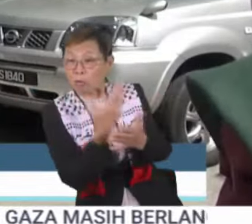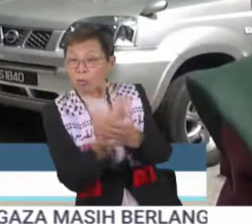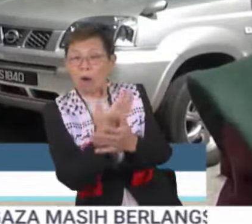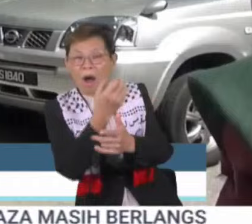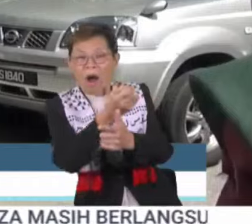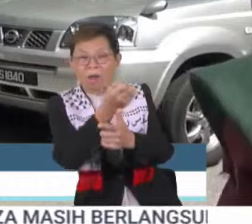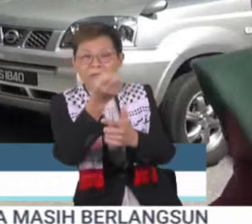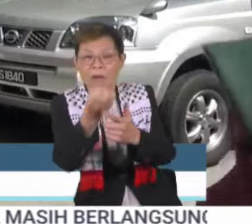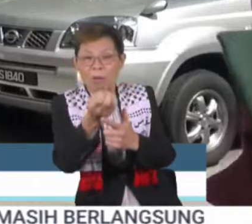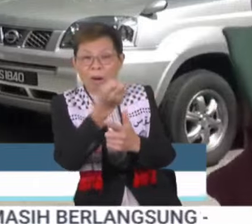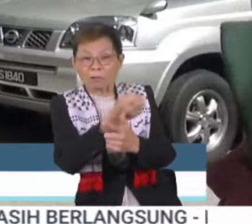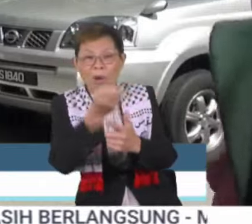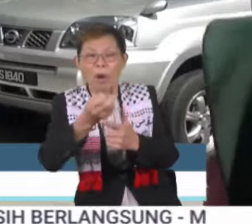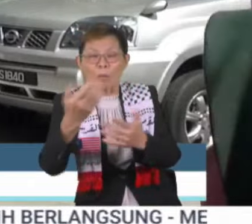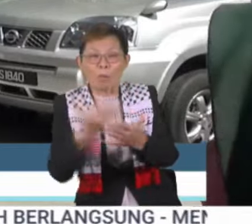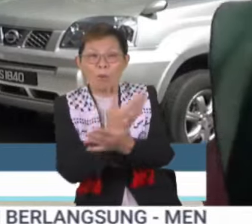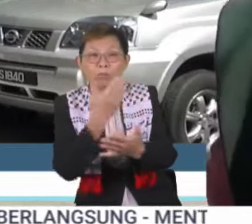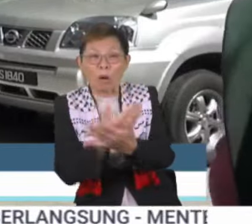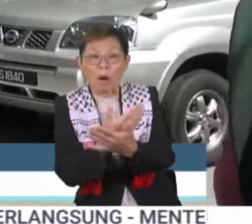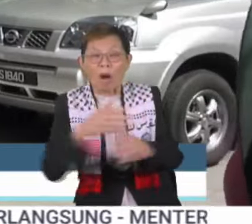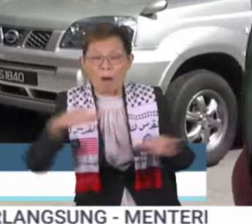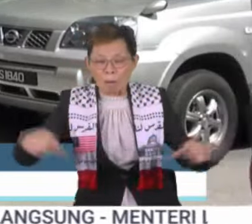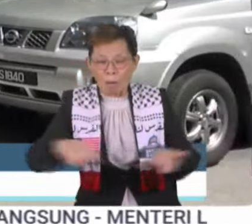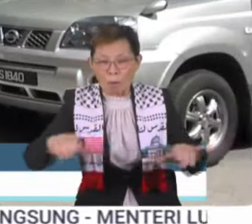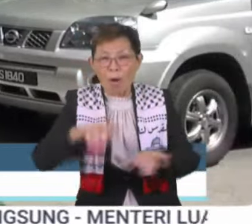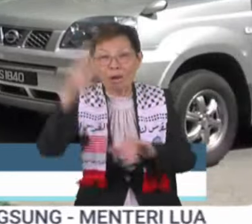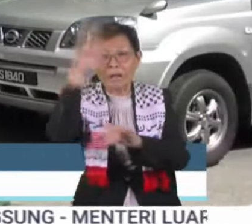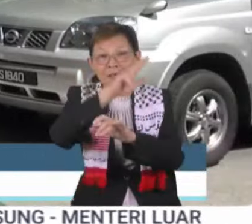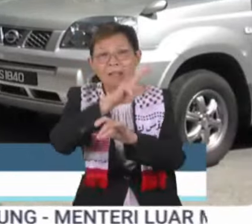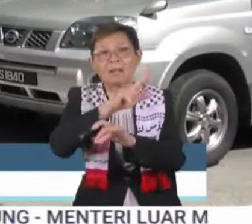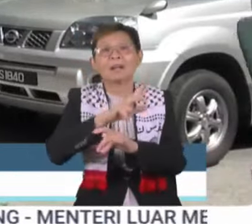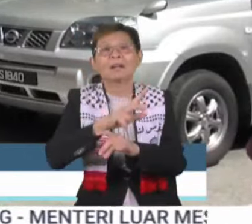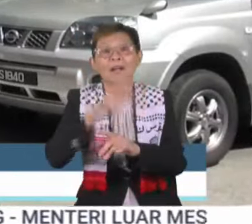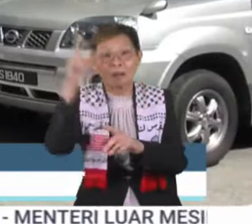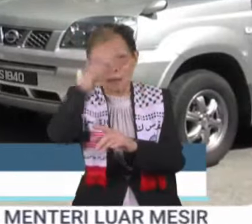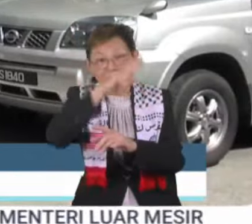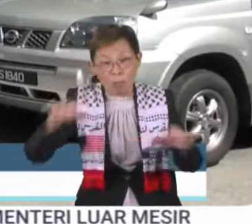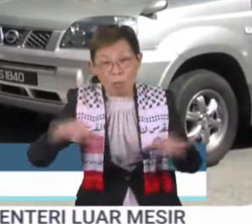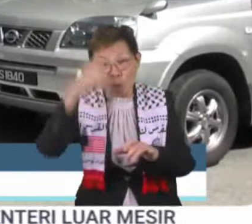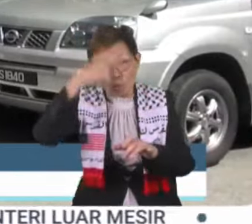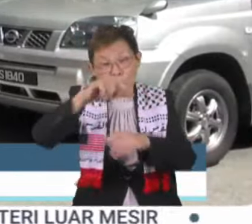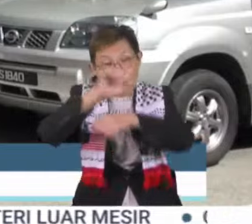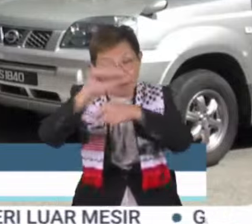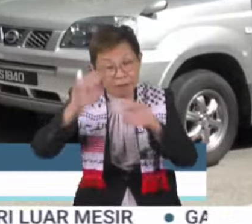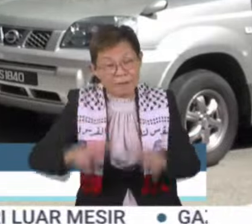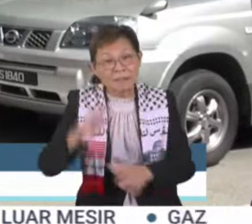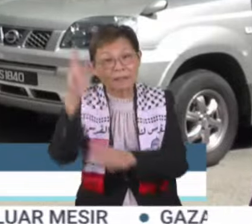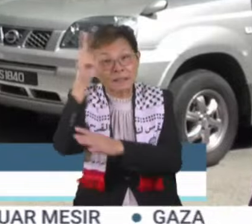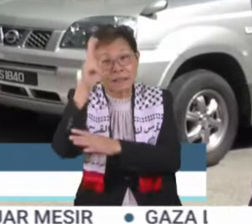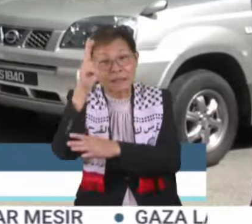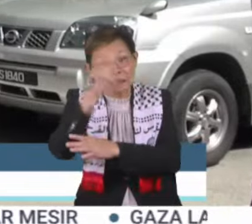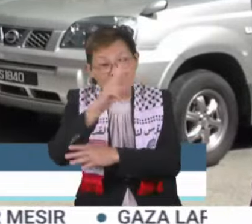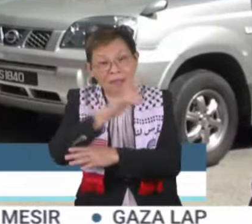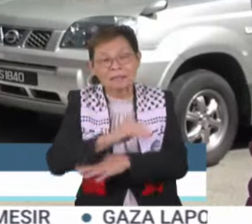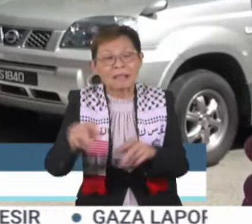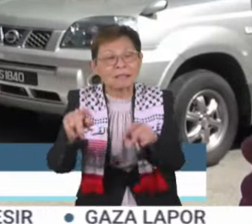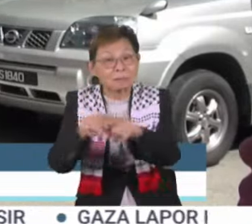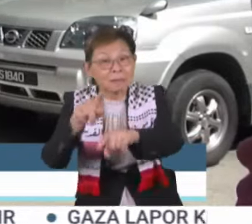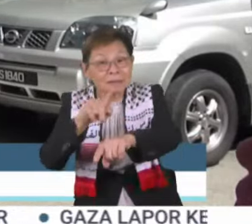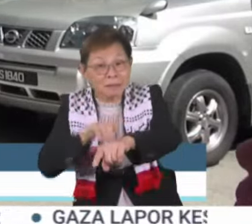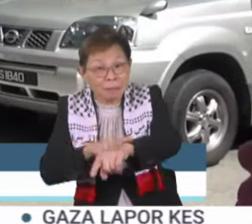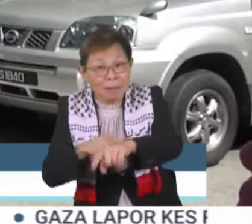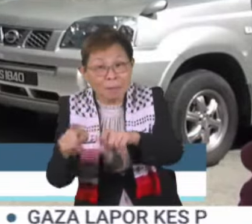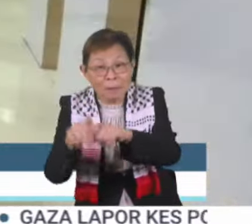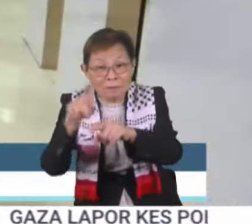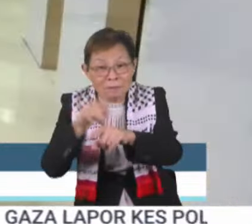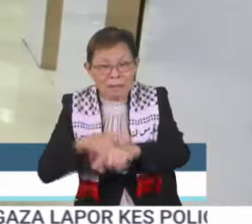ataupun pembaharuan yang dilakukan oleh kerajaan kepada penjawat-penjawat awam dan dalam pada masa yang sama,